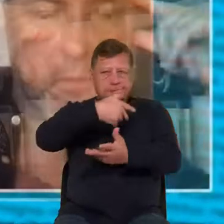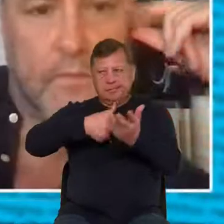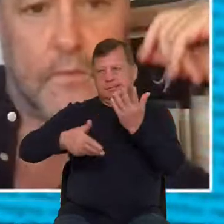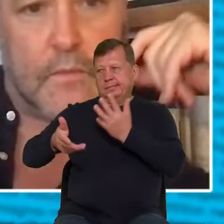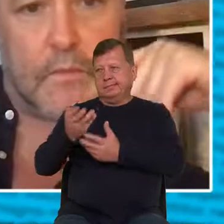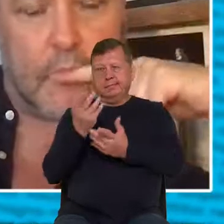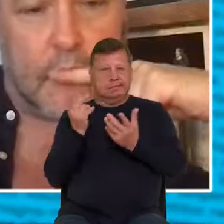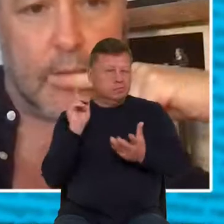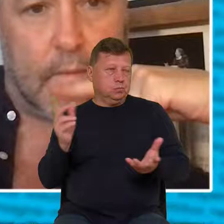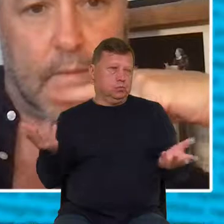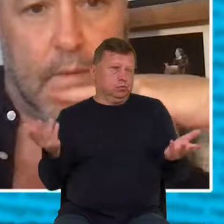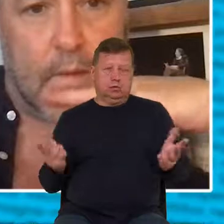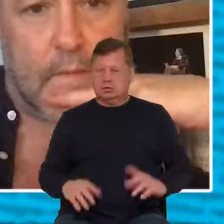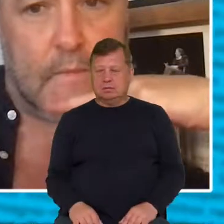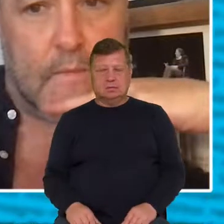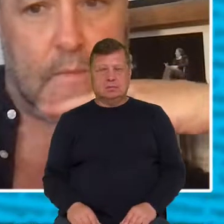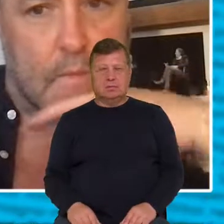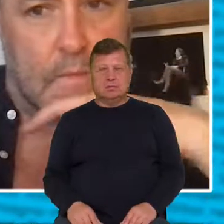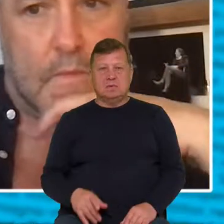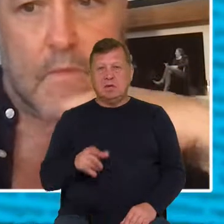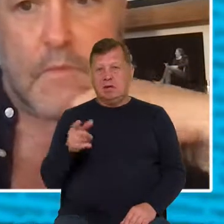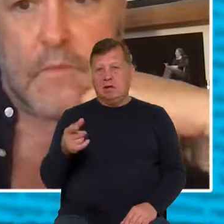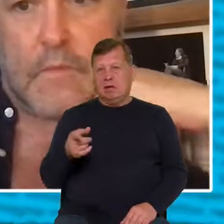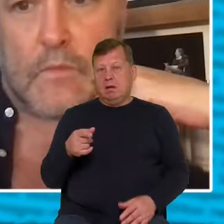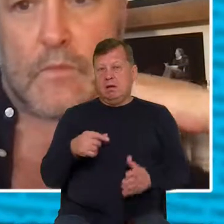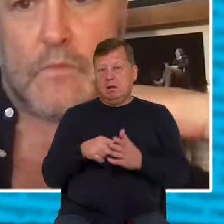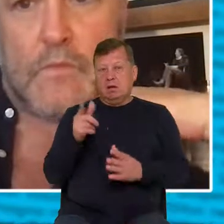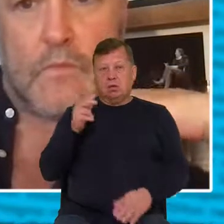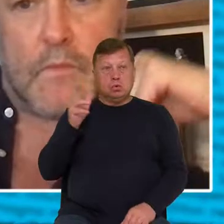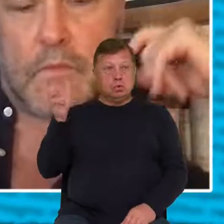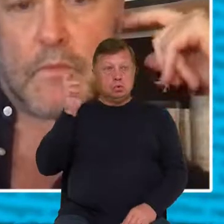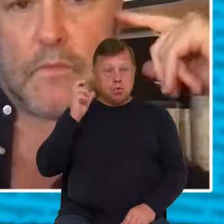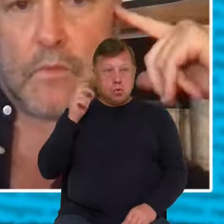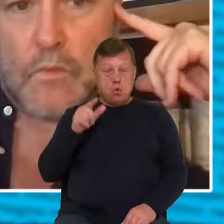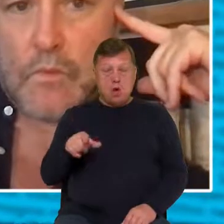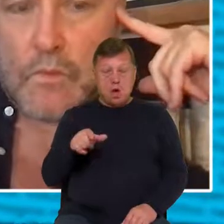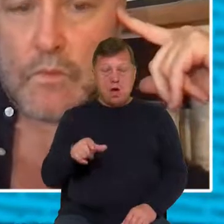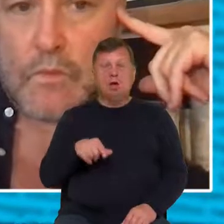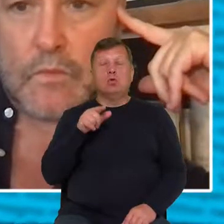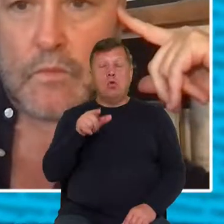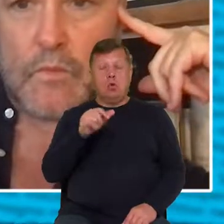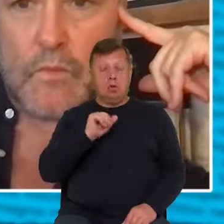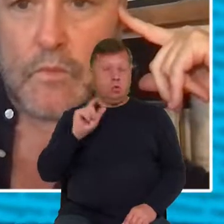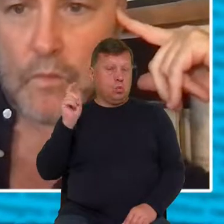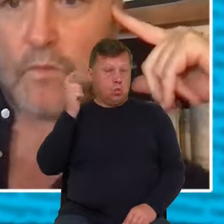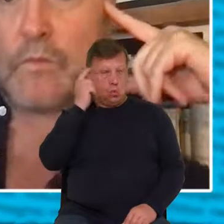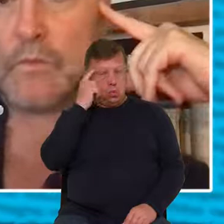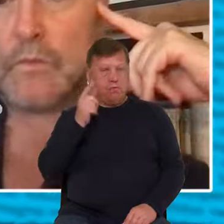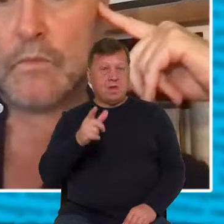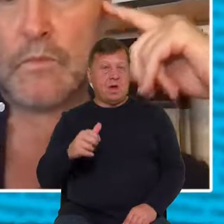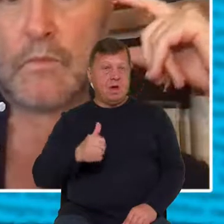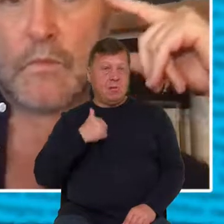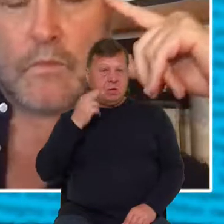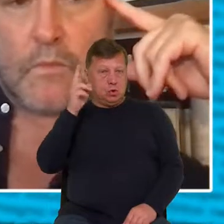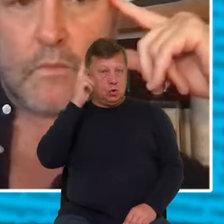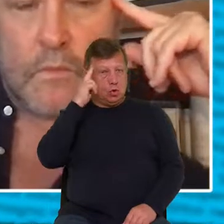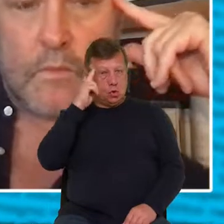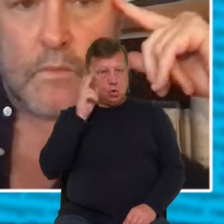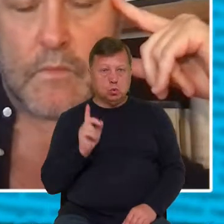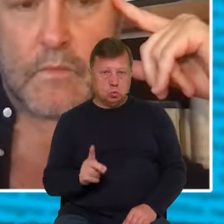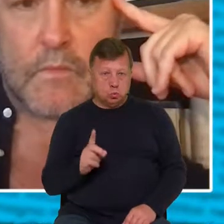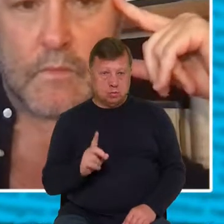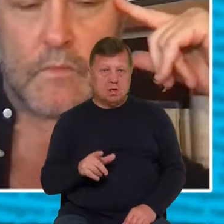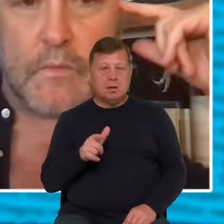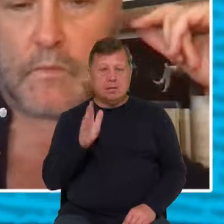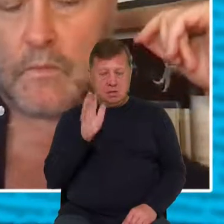To słuchanie wydaje mi się kluczem do zrozumienia, a na pewno jednym z kluczy, bo tutaj porozmawiamy